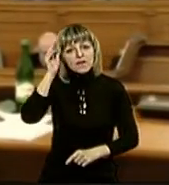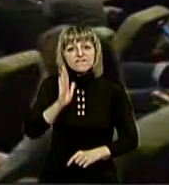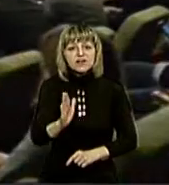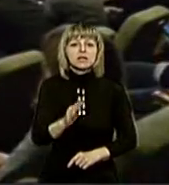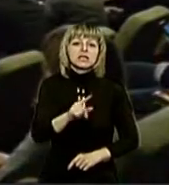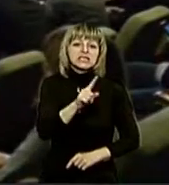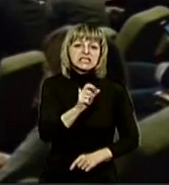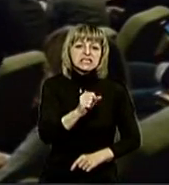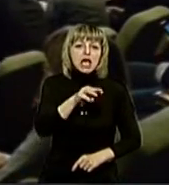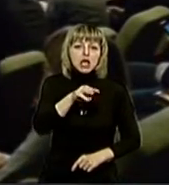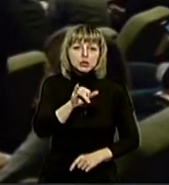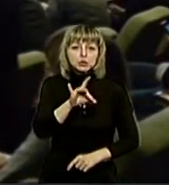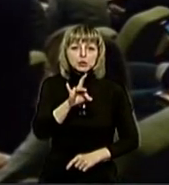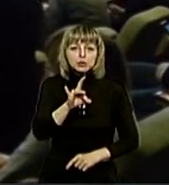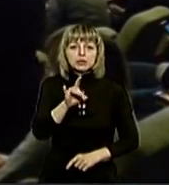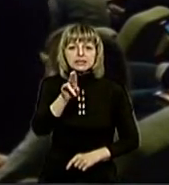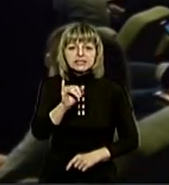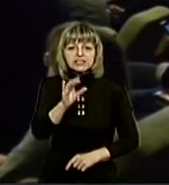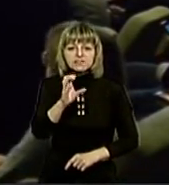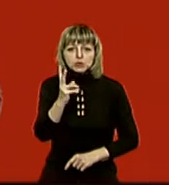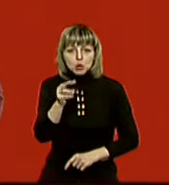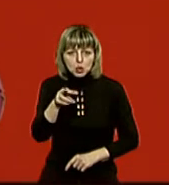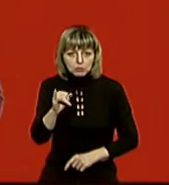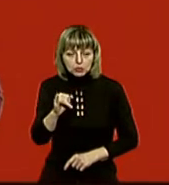у Затурцівському інклюзивно-ресурсному центрі.